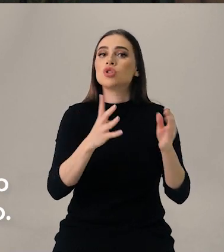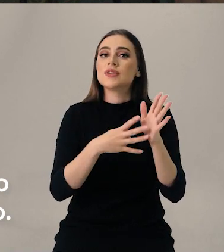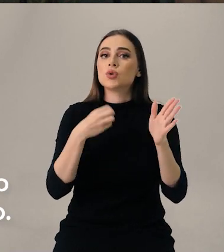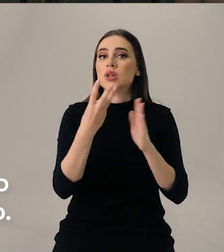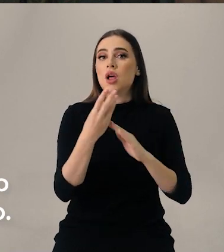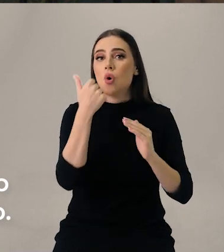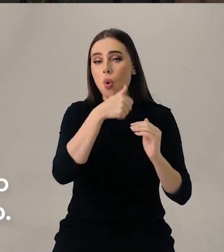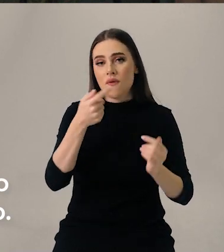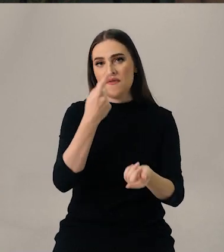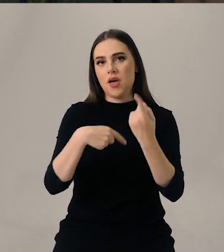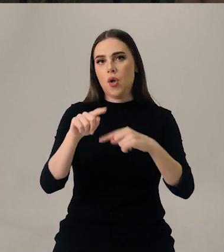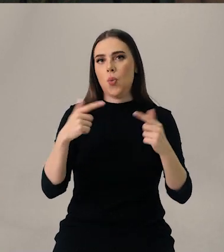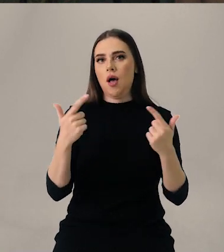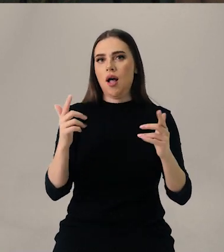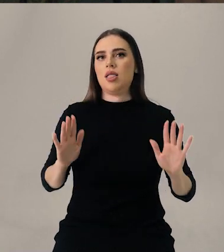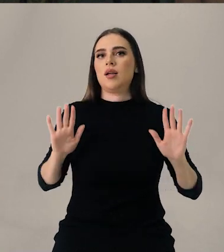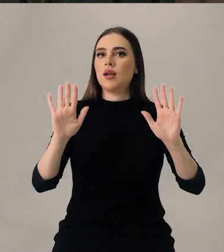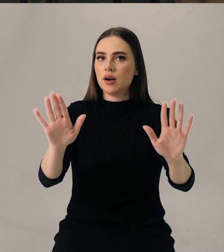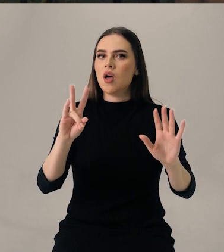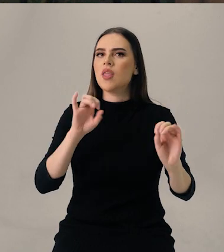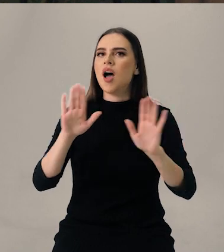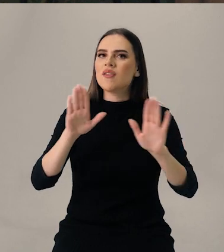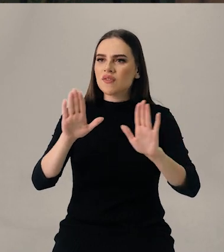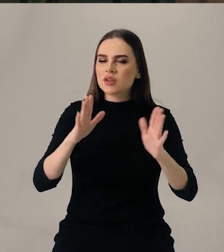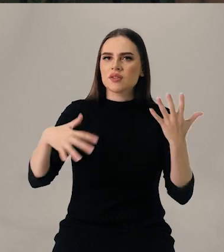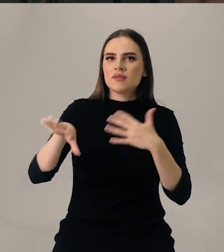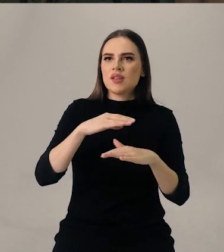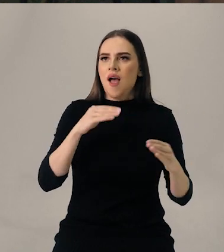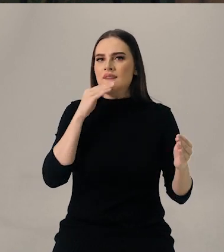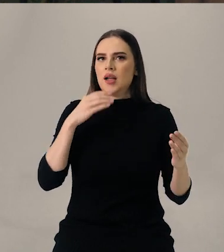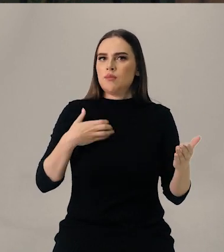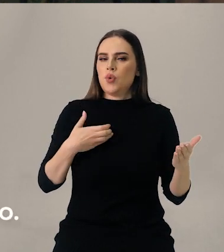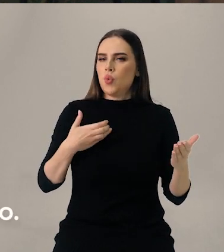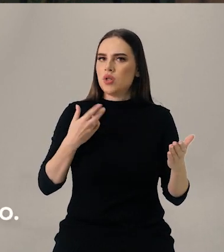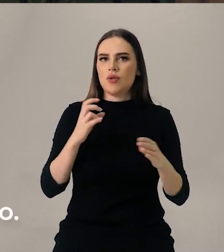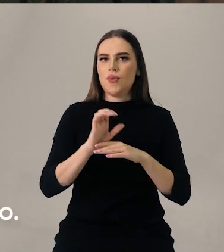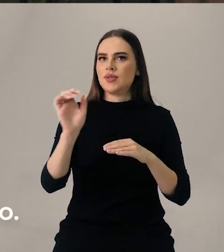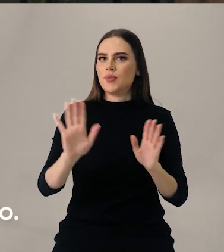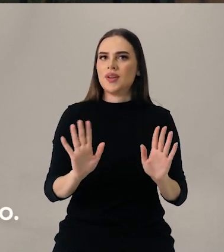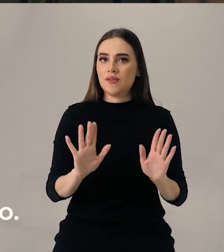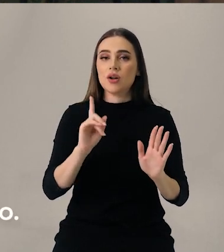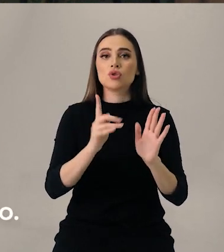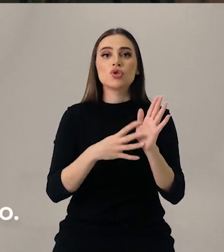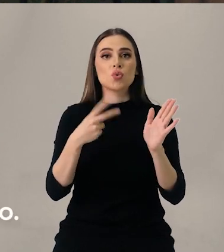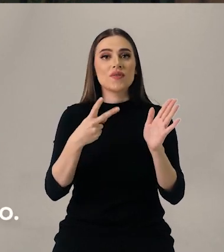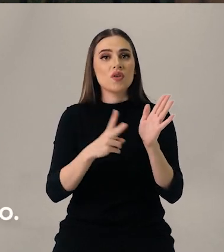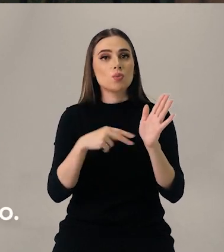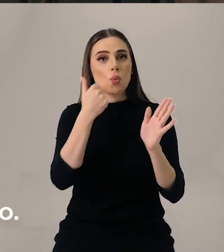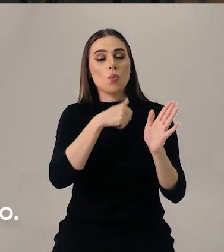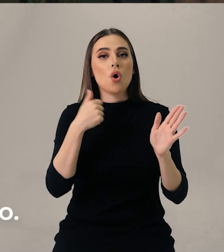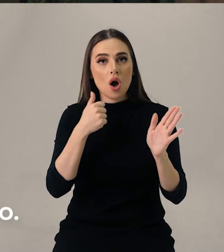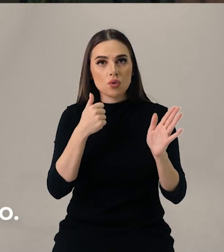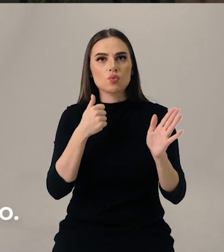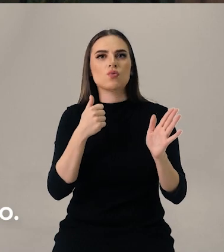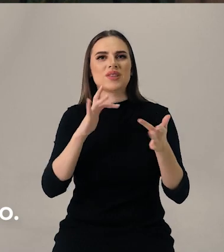она вернулась в галерею. Но на выставке для подстраховки ее больше не отправляли. а в 1927 году и вовсе поместили